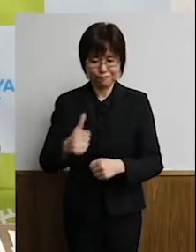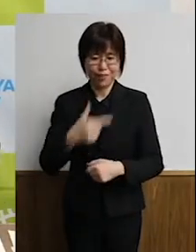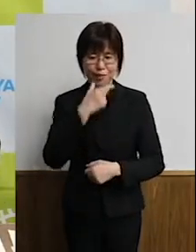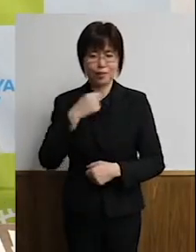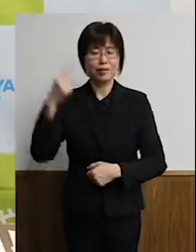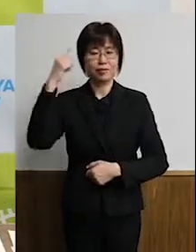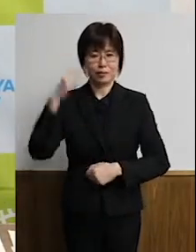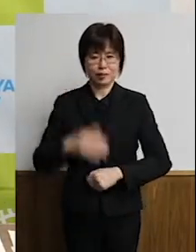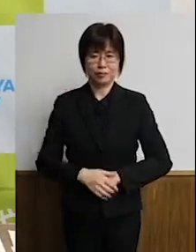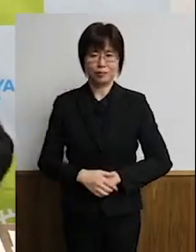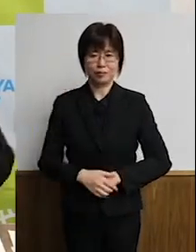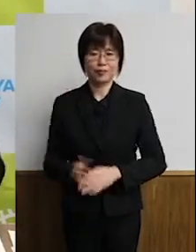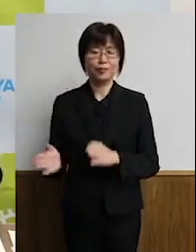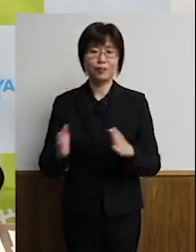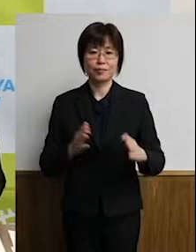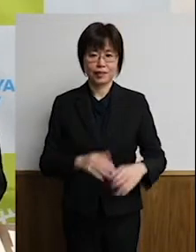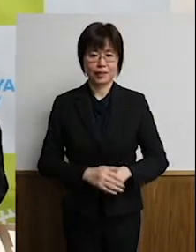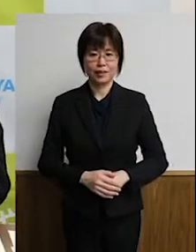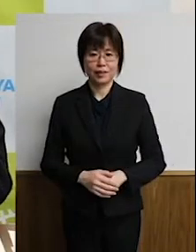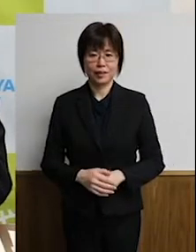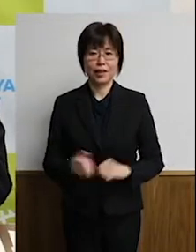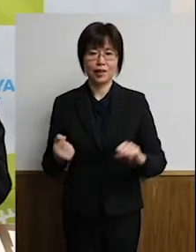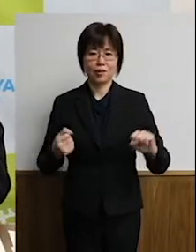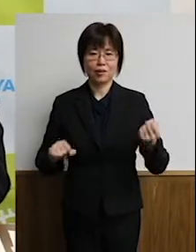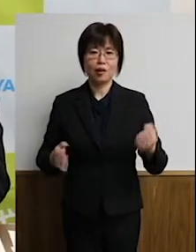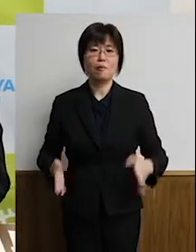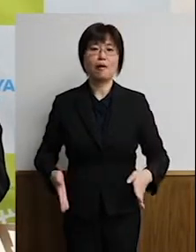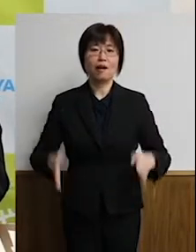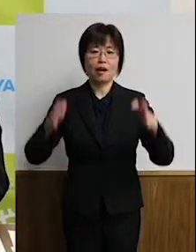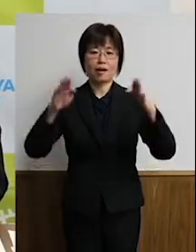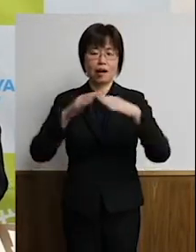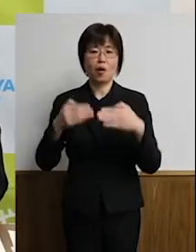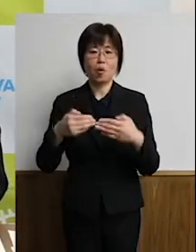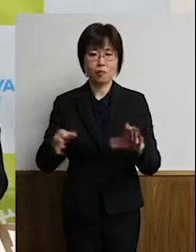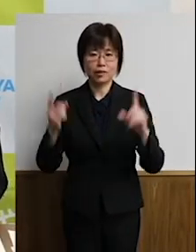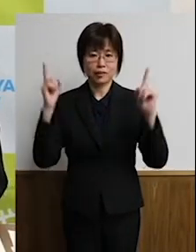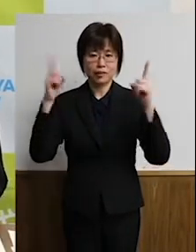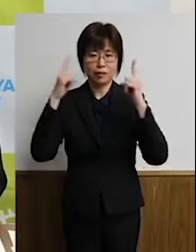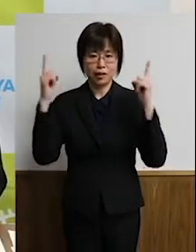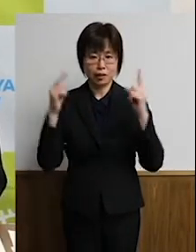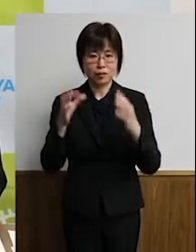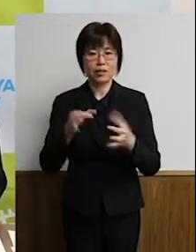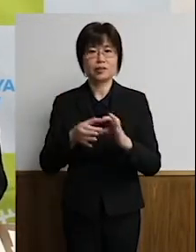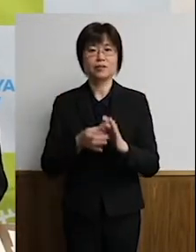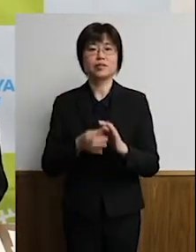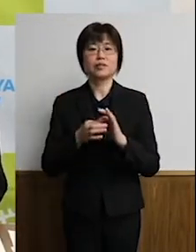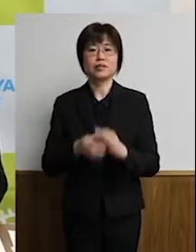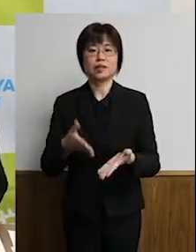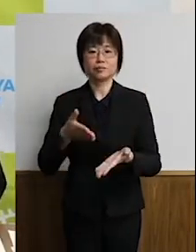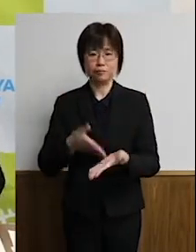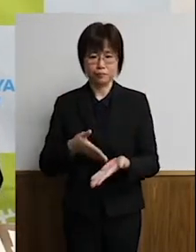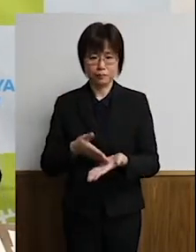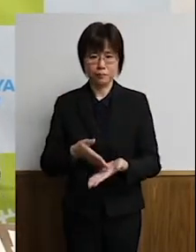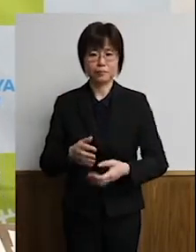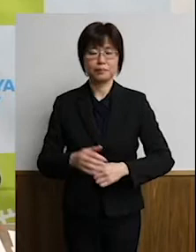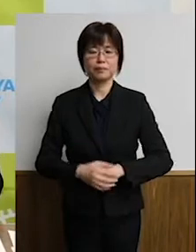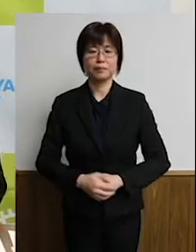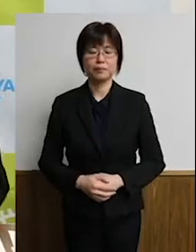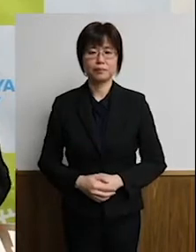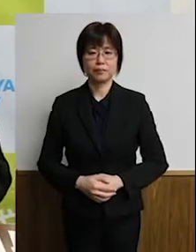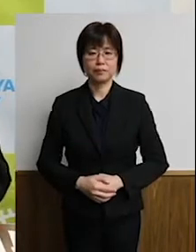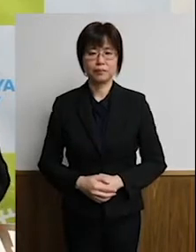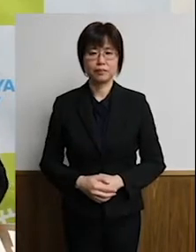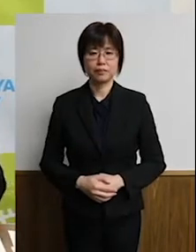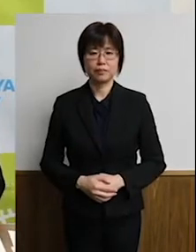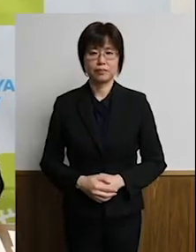。次に大河ドラマ館オープニングセレモニーを開催につきましてご説明いたします。資料の5ページ